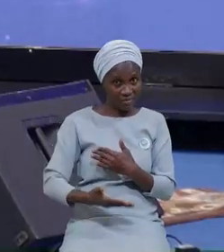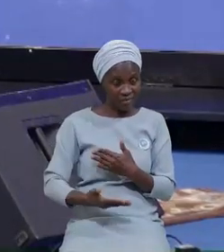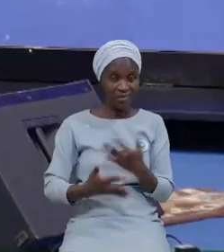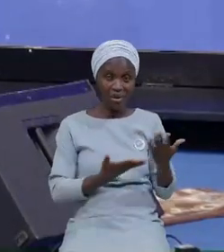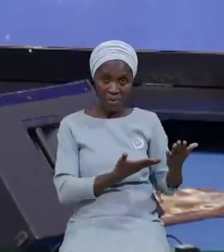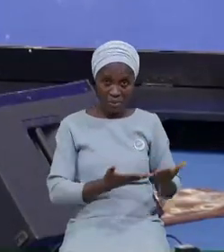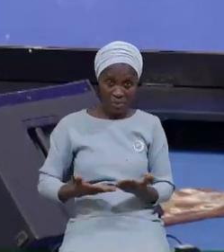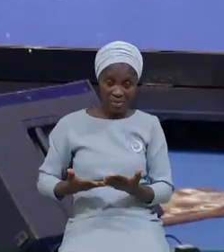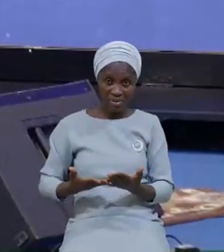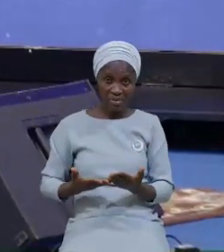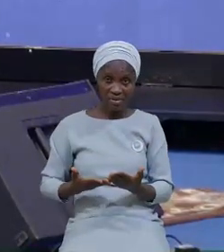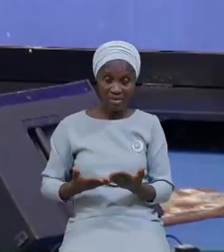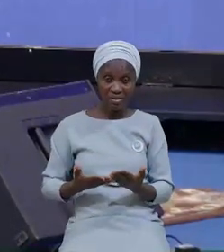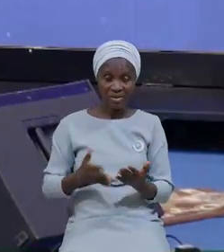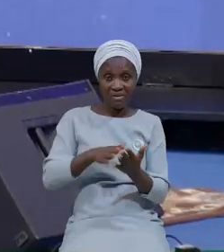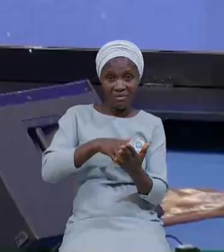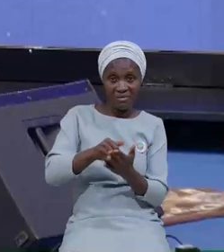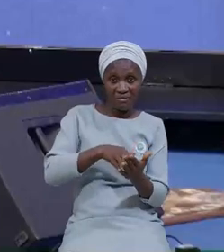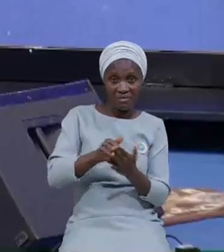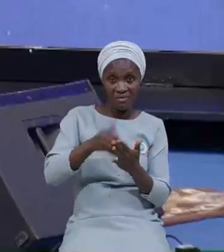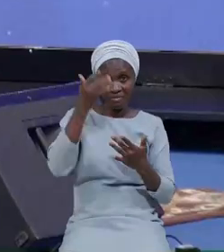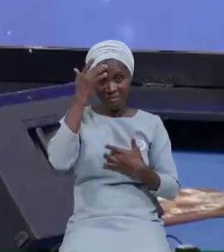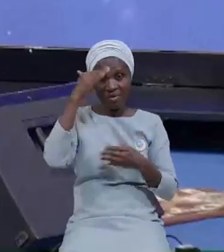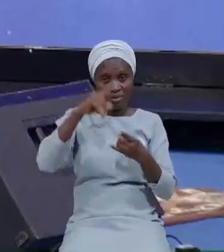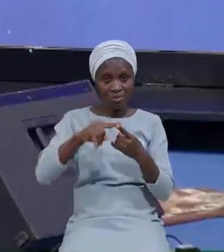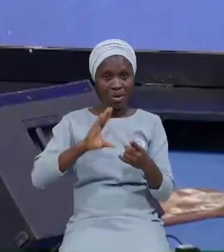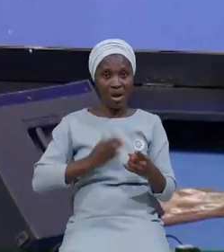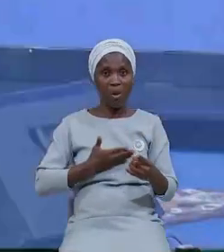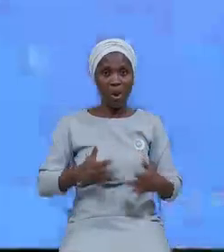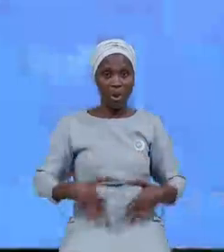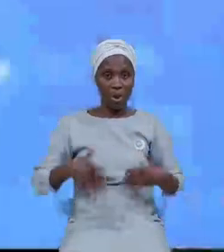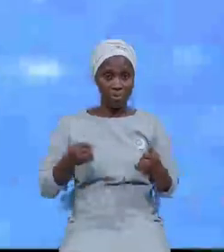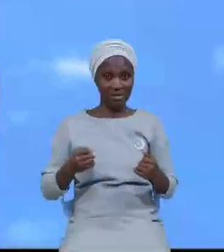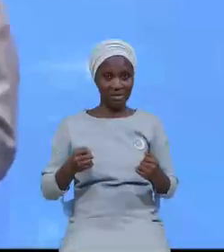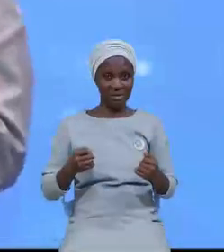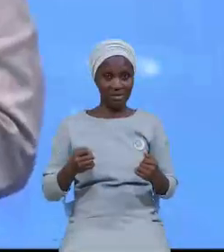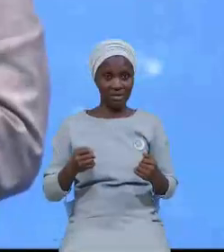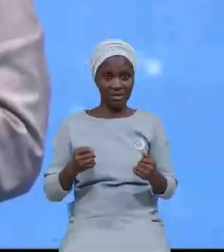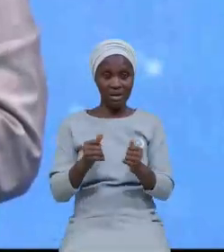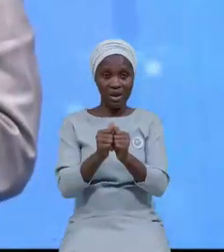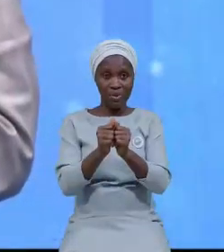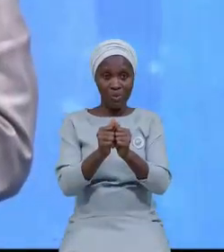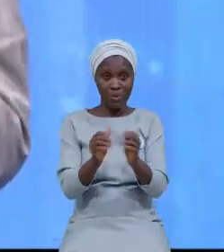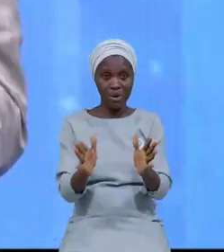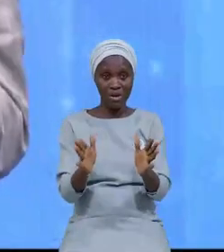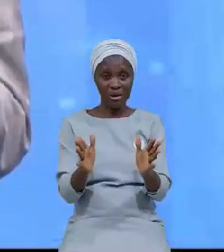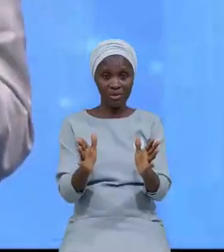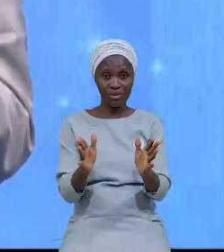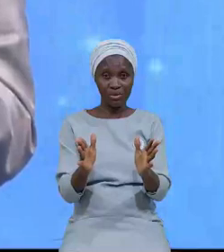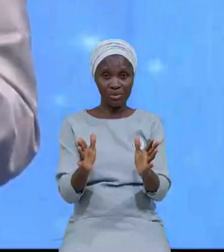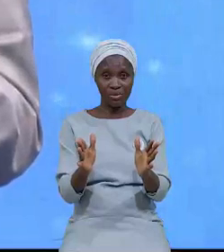à amener l'infirmité dans nos vies sans la